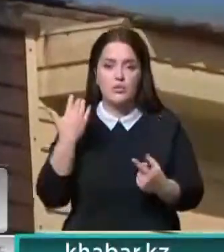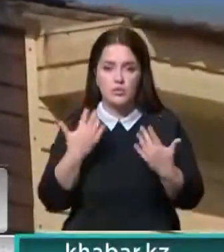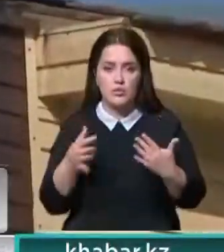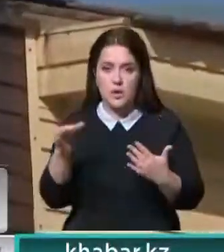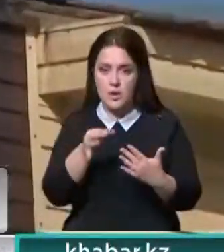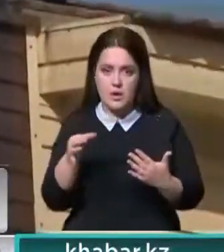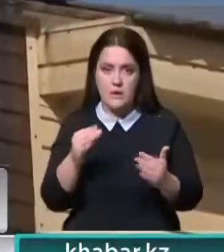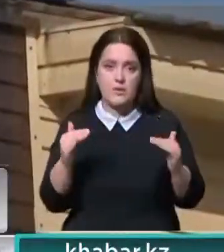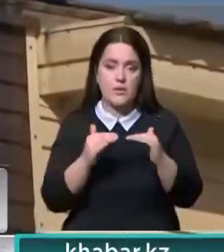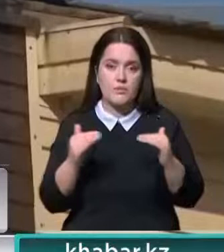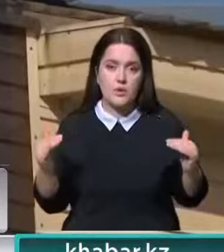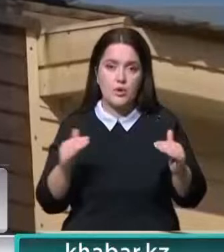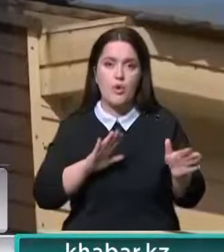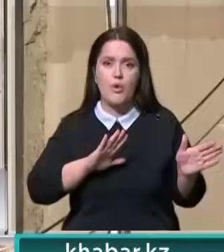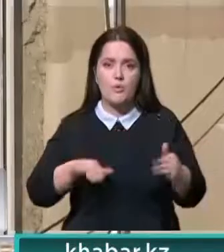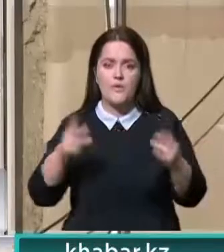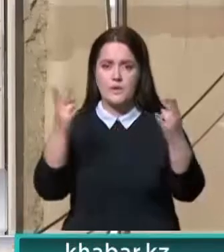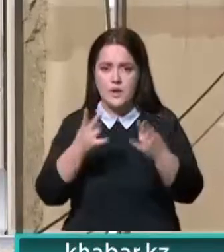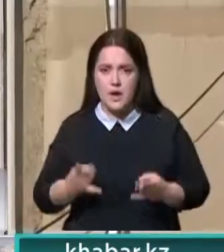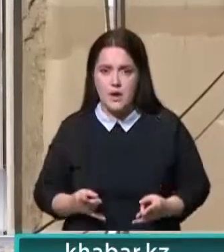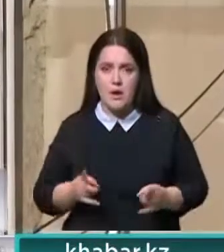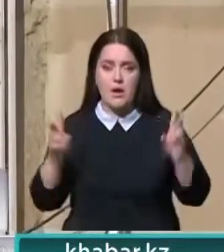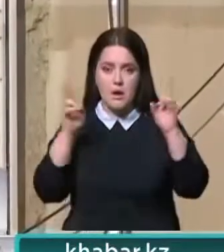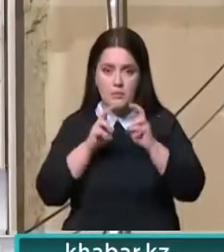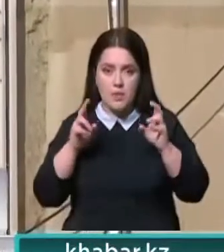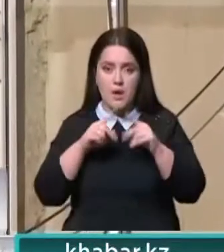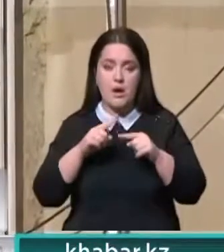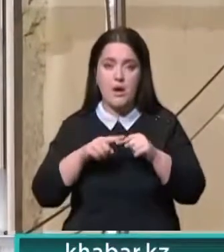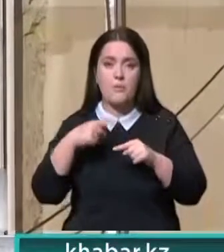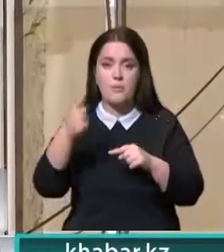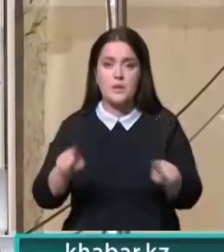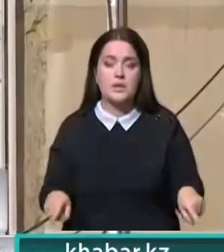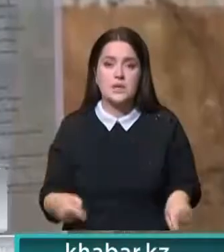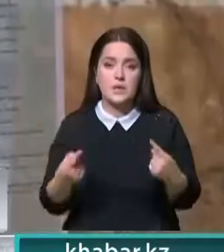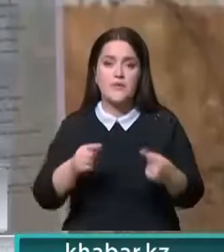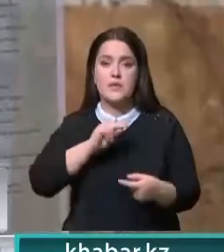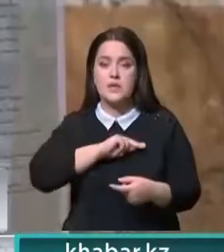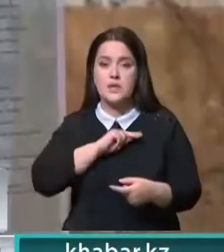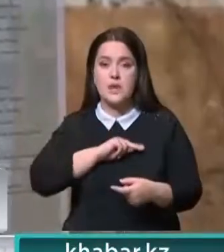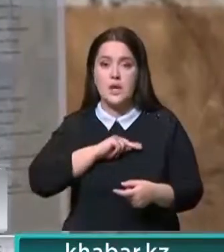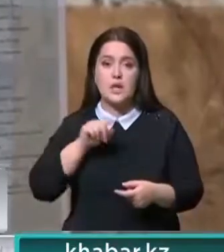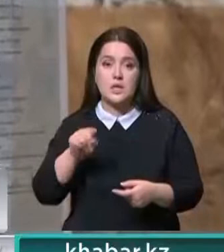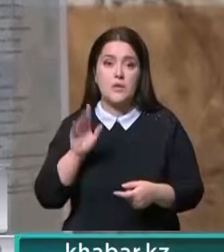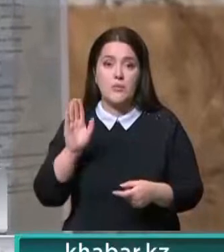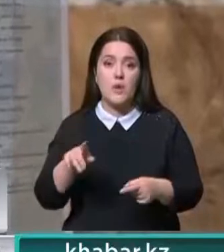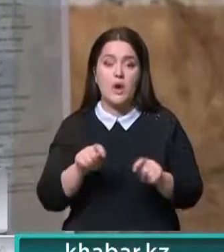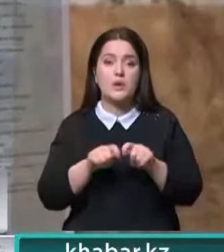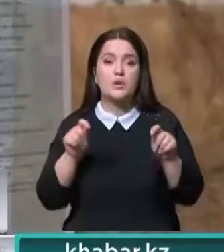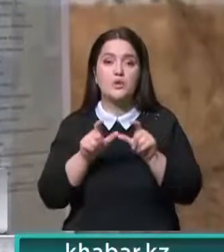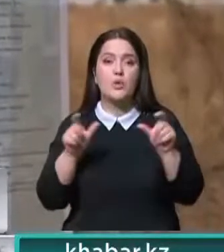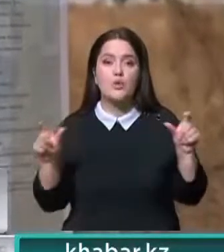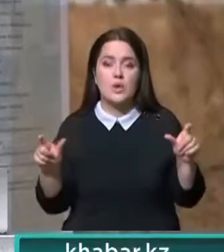назначению рассчитывают уже на областном уровне. После всех необходимых экспертиз и последующих восстановительных работ там